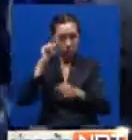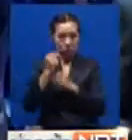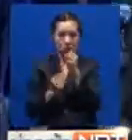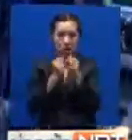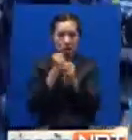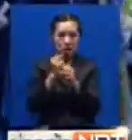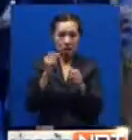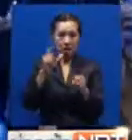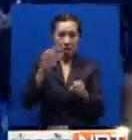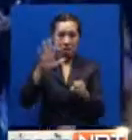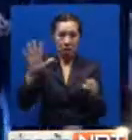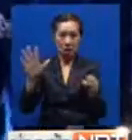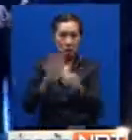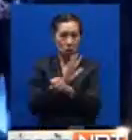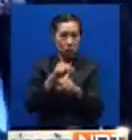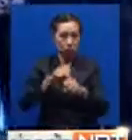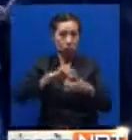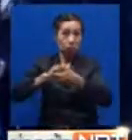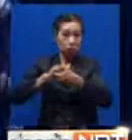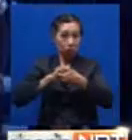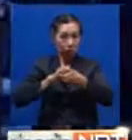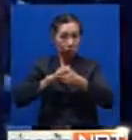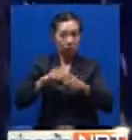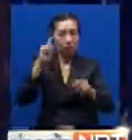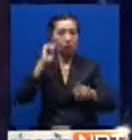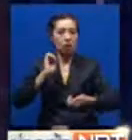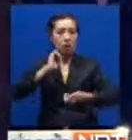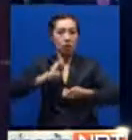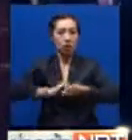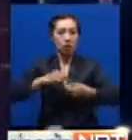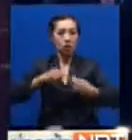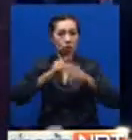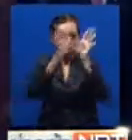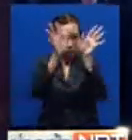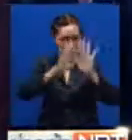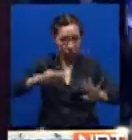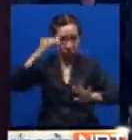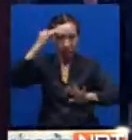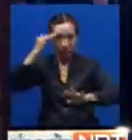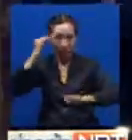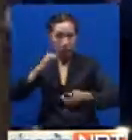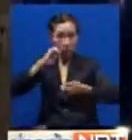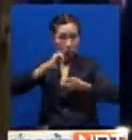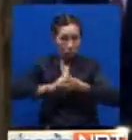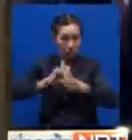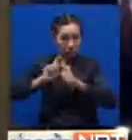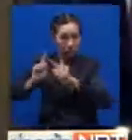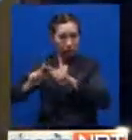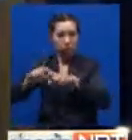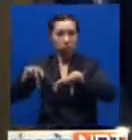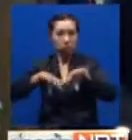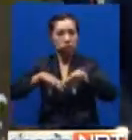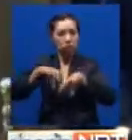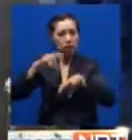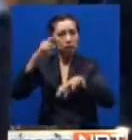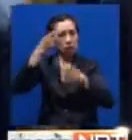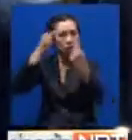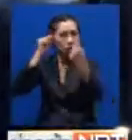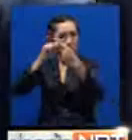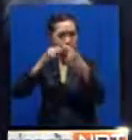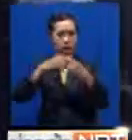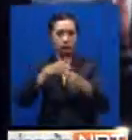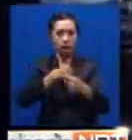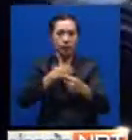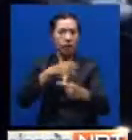ด้วยวิสัยทัศน์ของหุ้นส่วนเชิงยุทธศาสตร์ระหว่างอาเซียนสาธารณรัฐเกาหลีภายใต้กรอบแนวคิดสร้าง